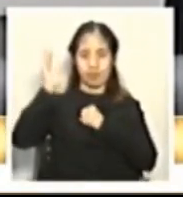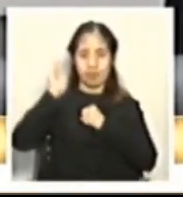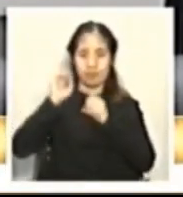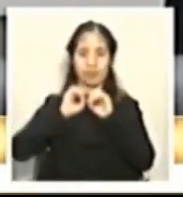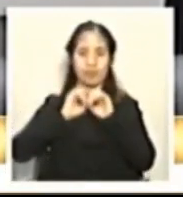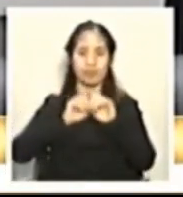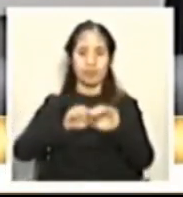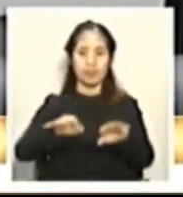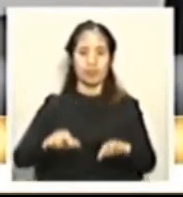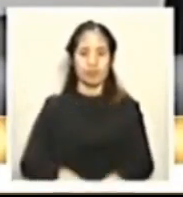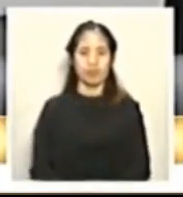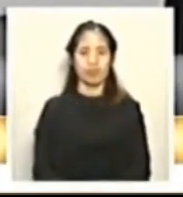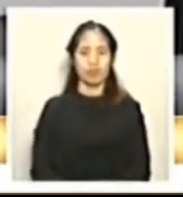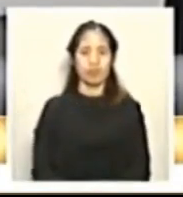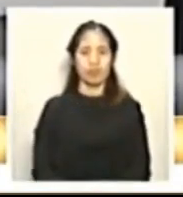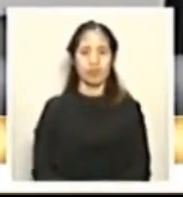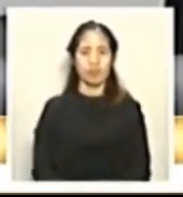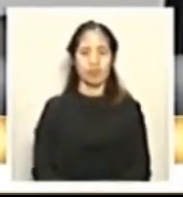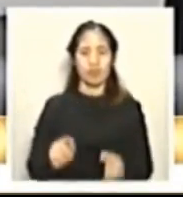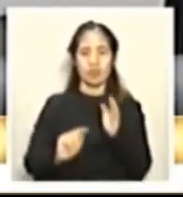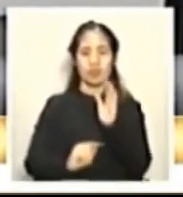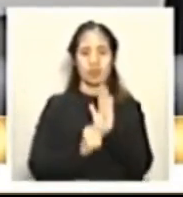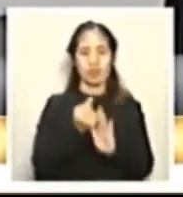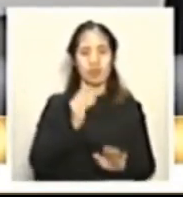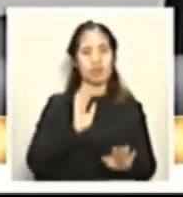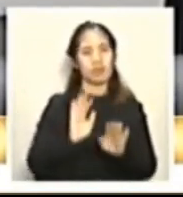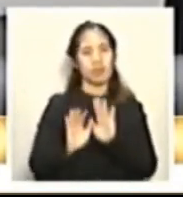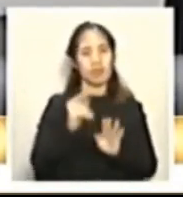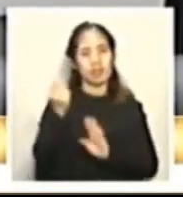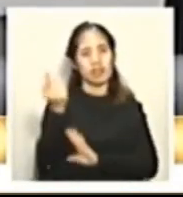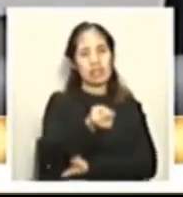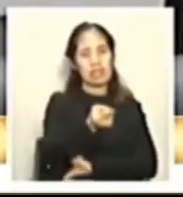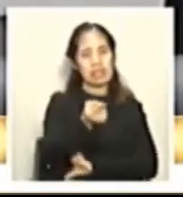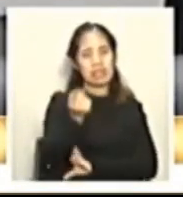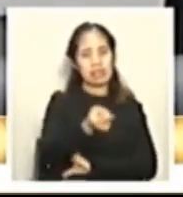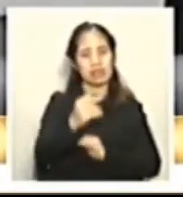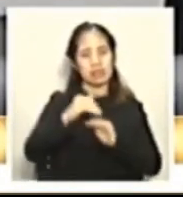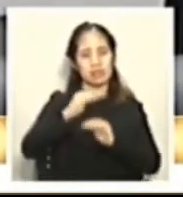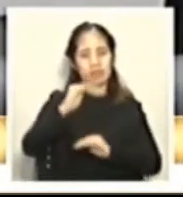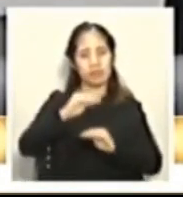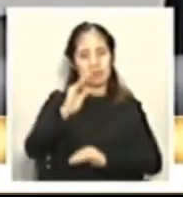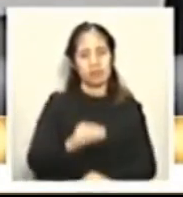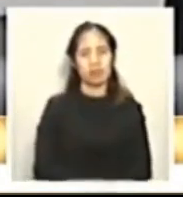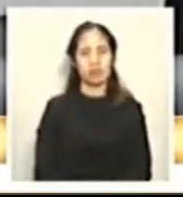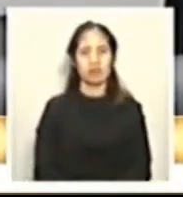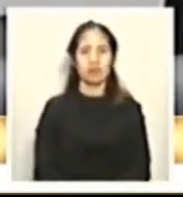ใจเริ่มต้นตอนประมาณสักตีหนึ่งกว่า